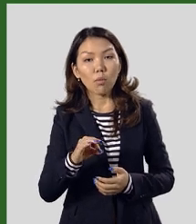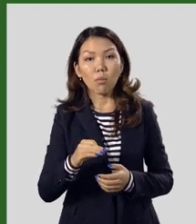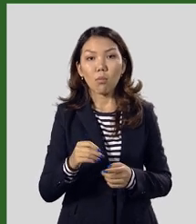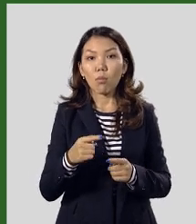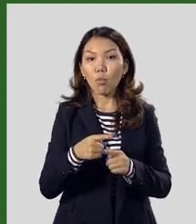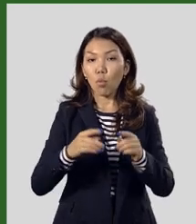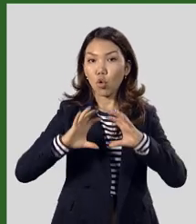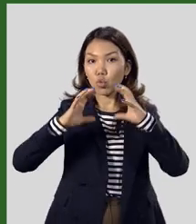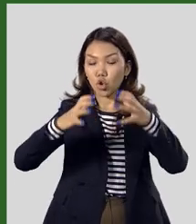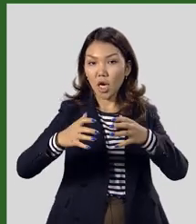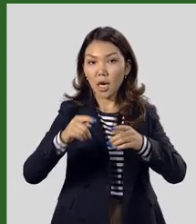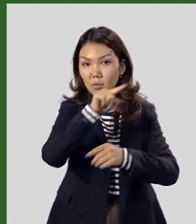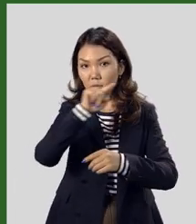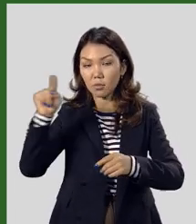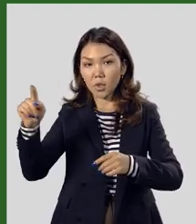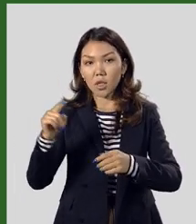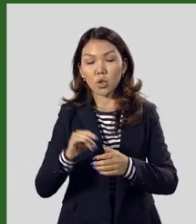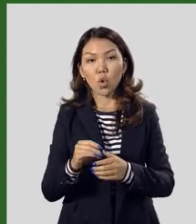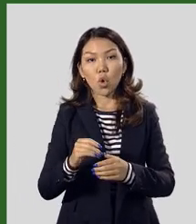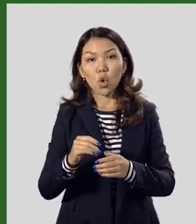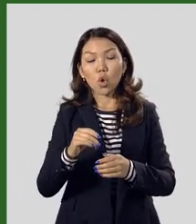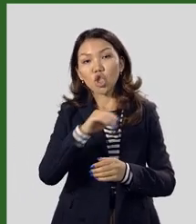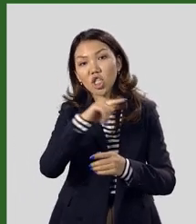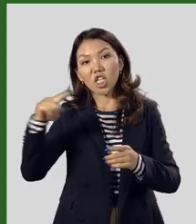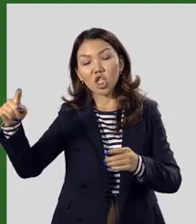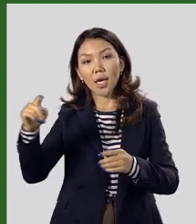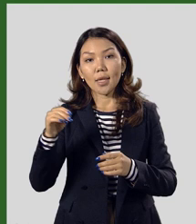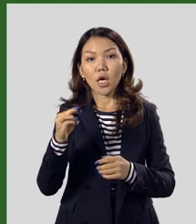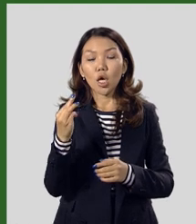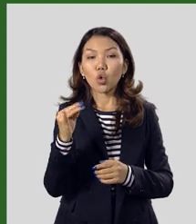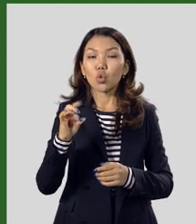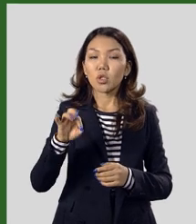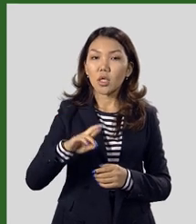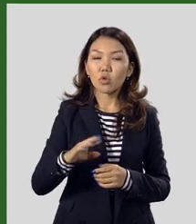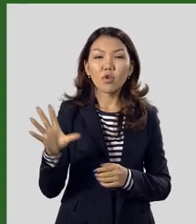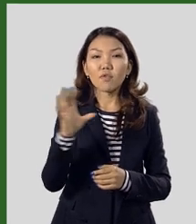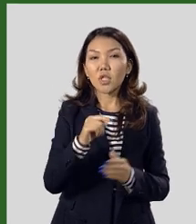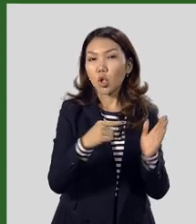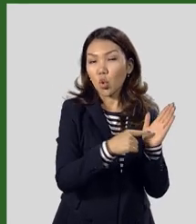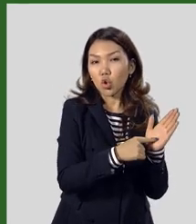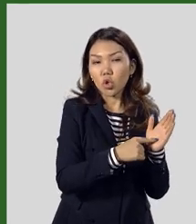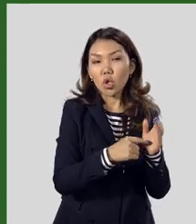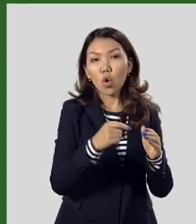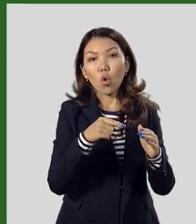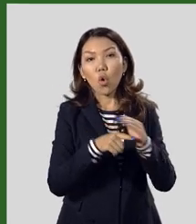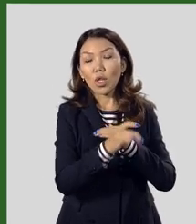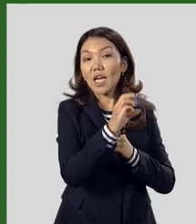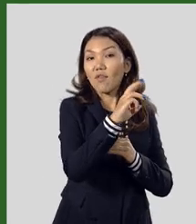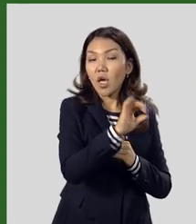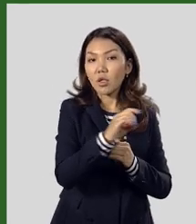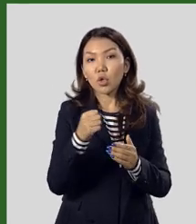то широта южная. То есть все точки от экватора к северу будут